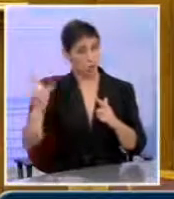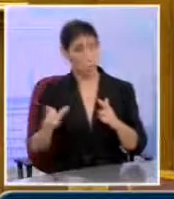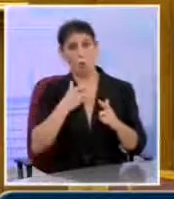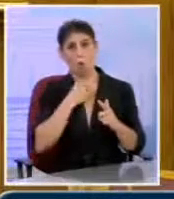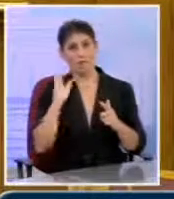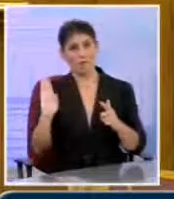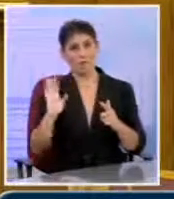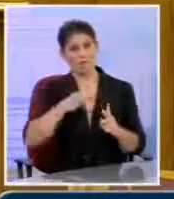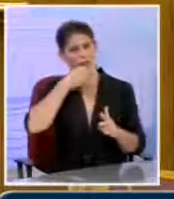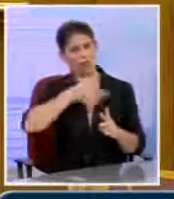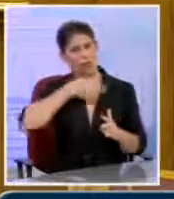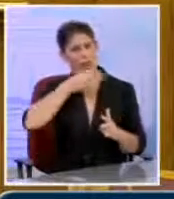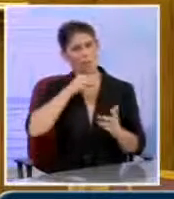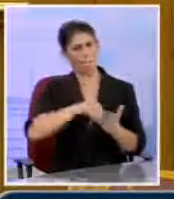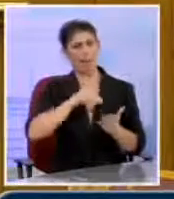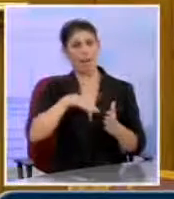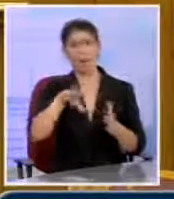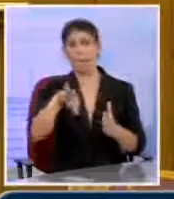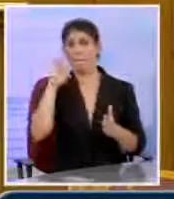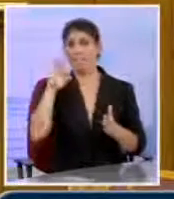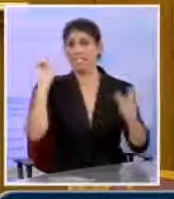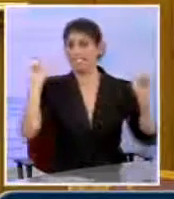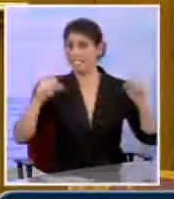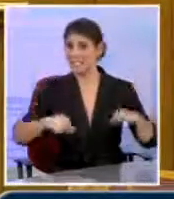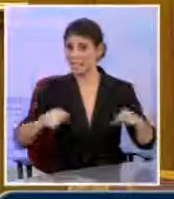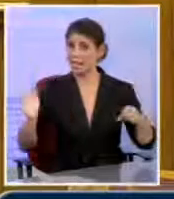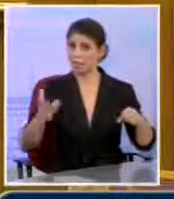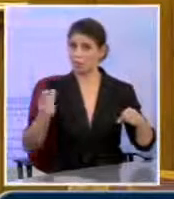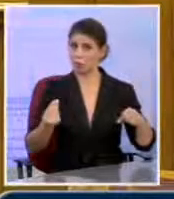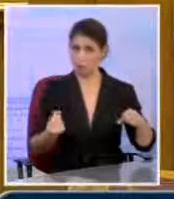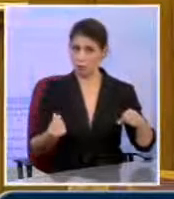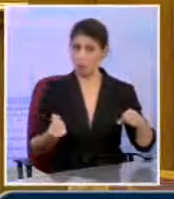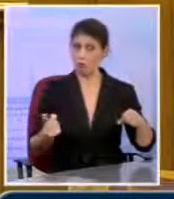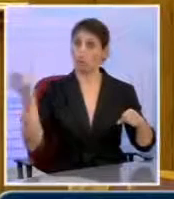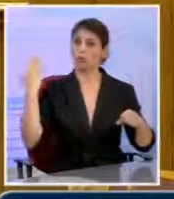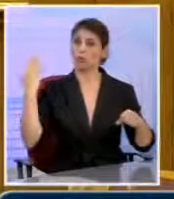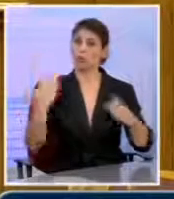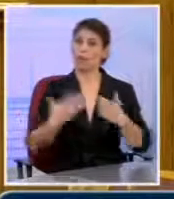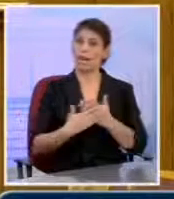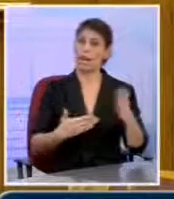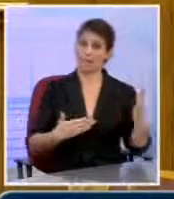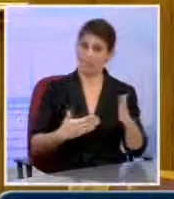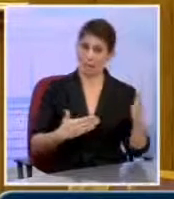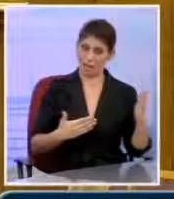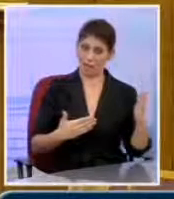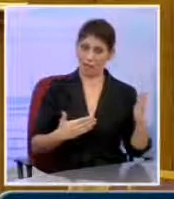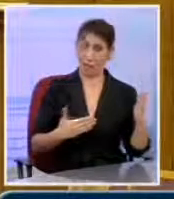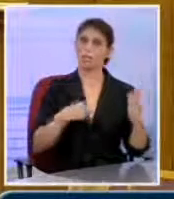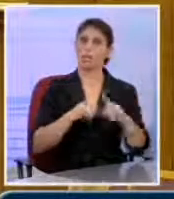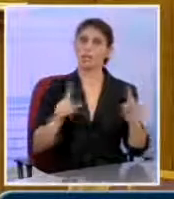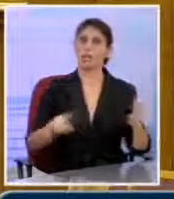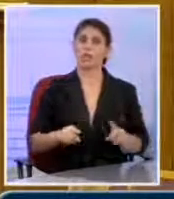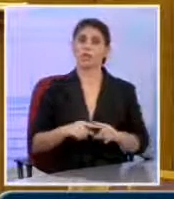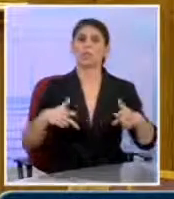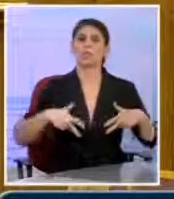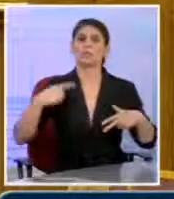συνέχεια στις επιλογές, στην συνένεση κατά κάποιο τρόπο της τότε αριστεράς στο πλαίσιο της